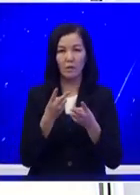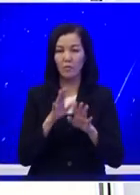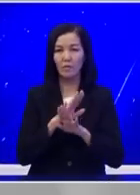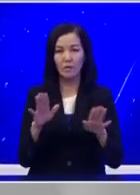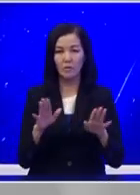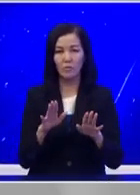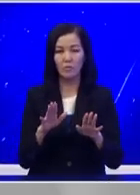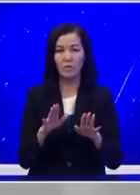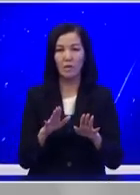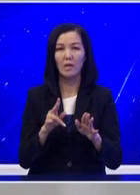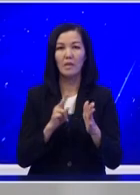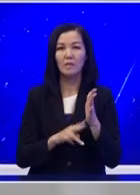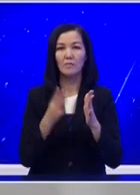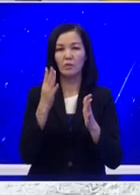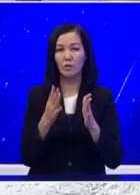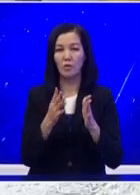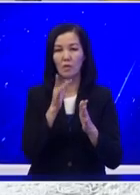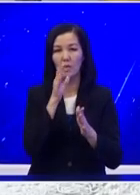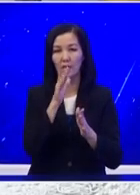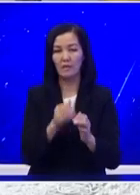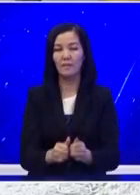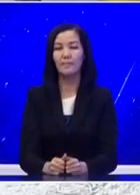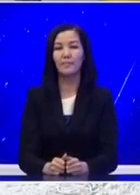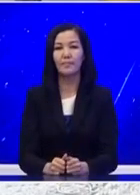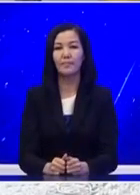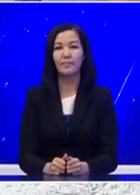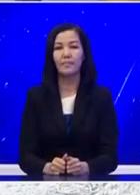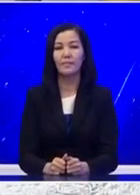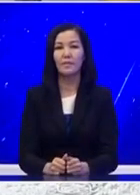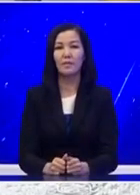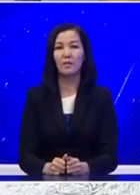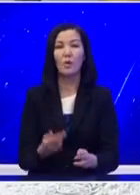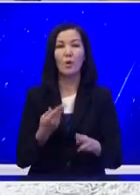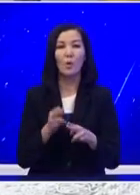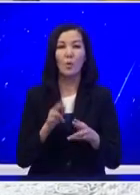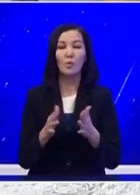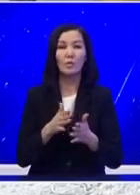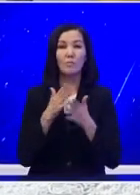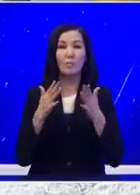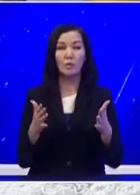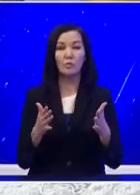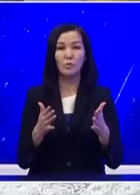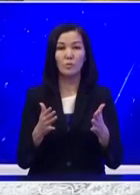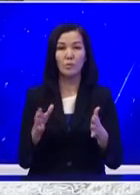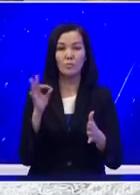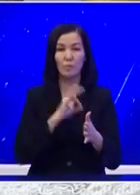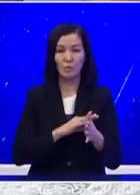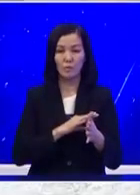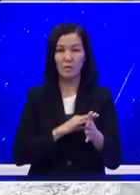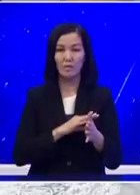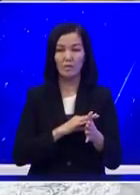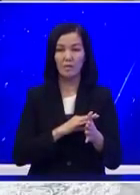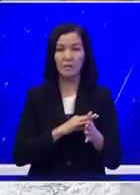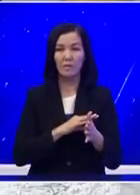эмоциями 73-летний талдыкурганец. Газ, конечно, большое подспорье, очень большое, по сравнению с